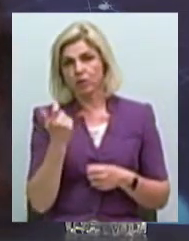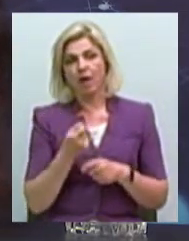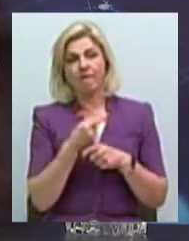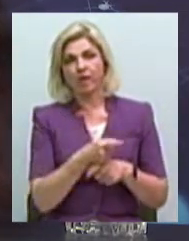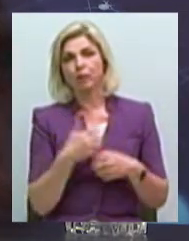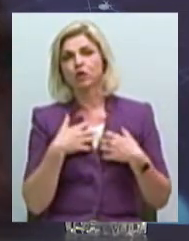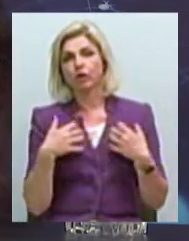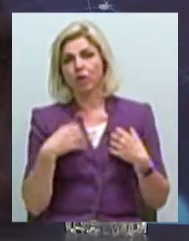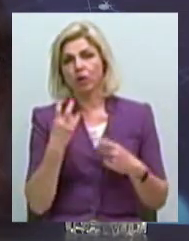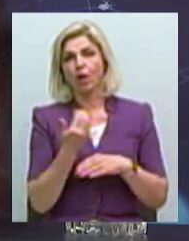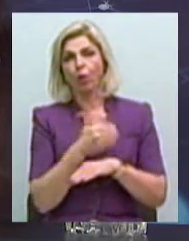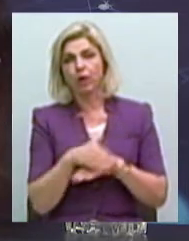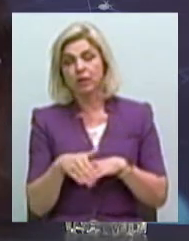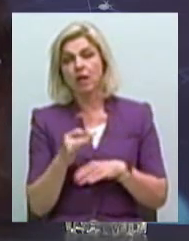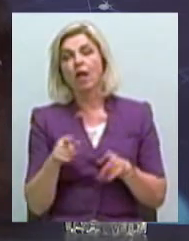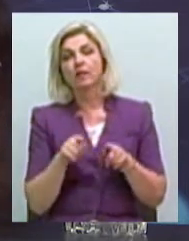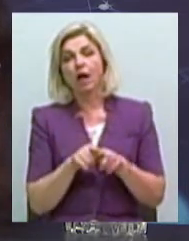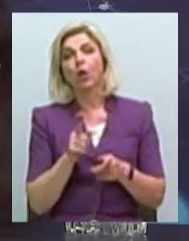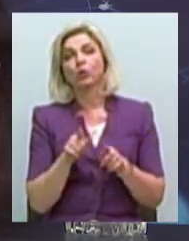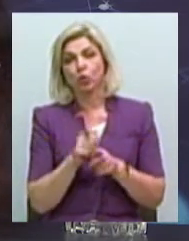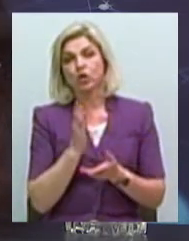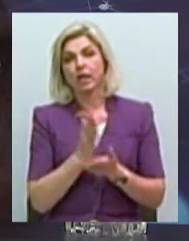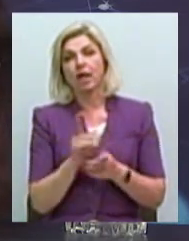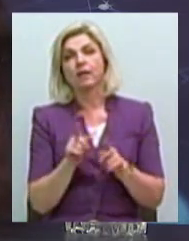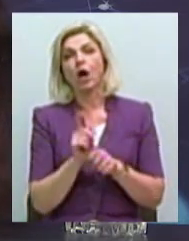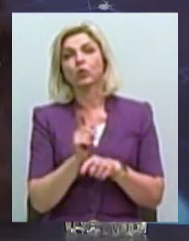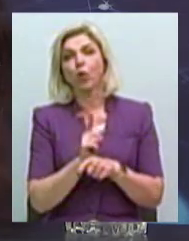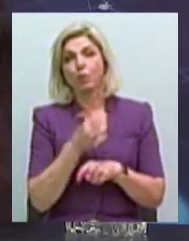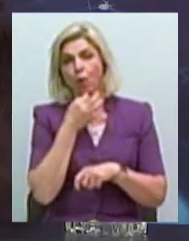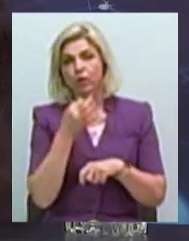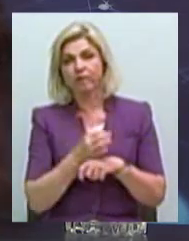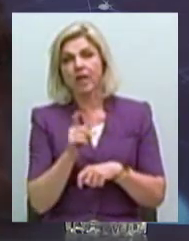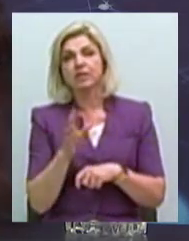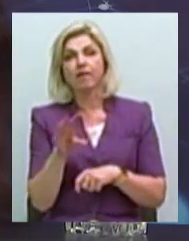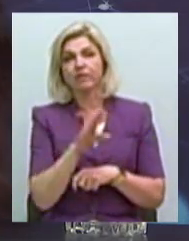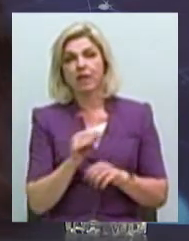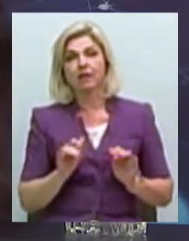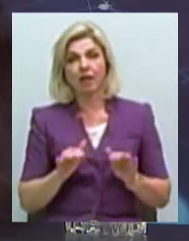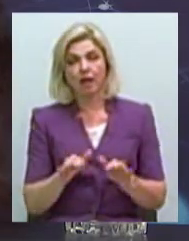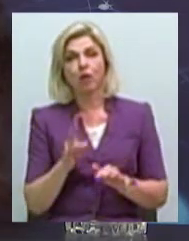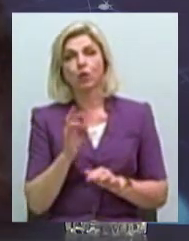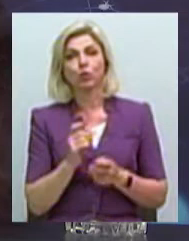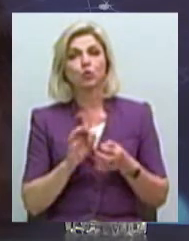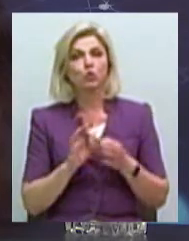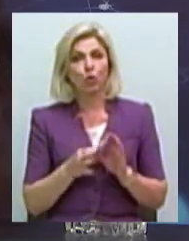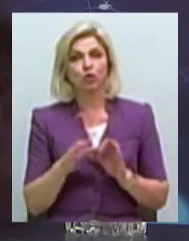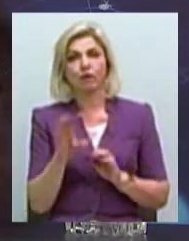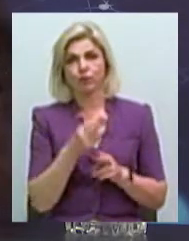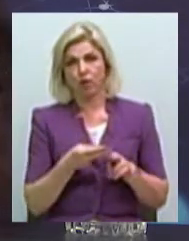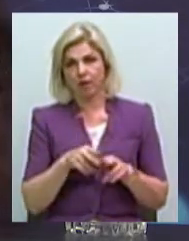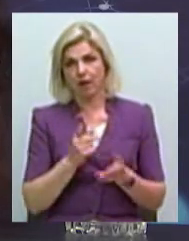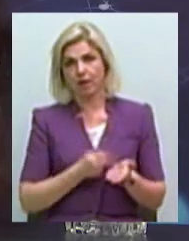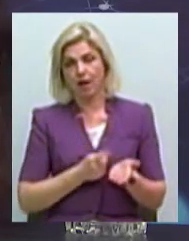животное. Таким образом, тоже есть такая норма ответственности за все эти деяния. Но, как правило, очень сложно все это